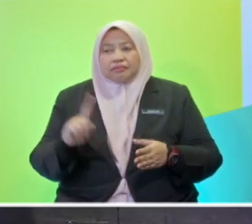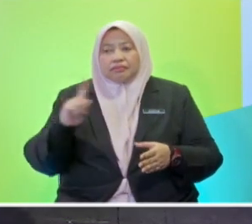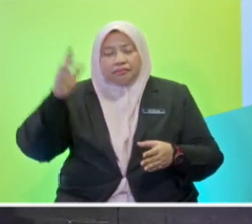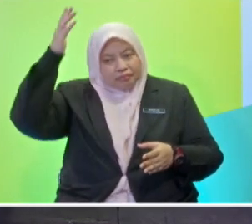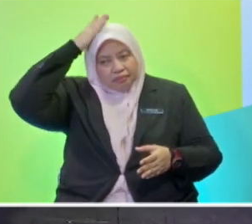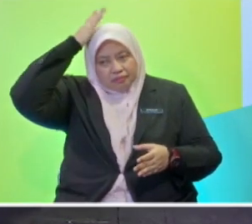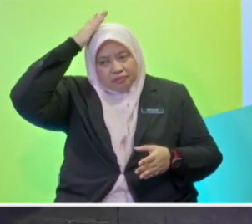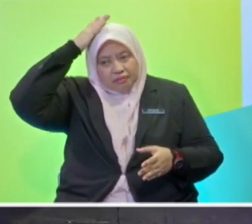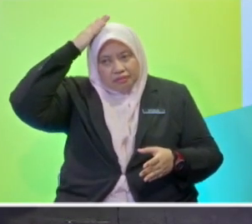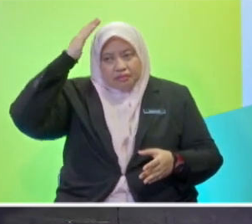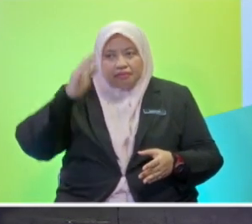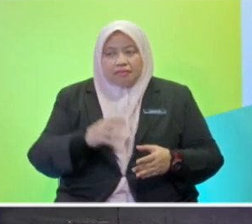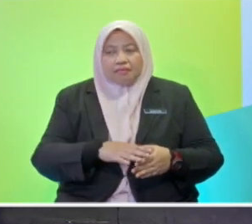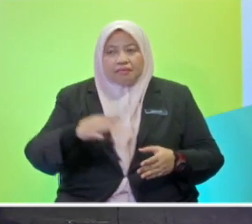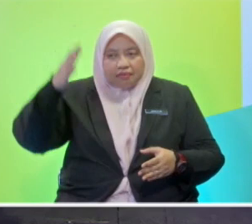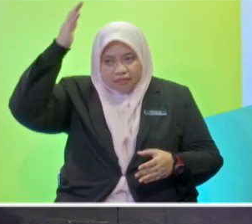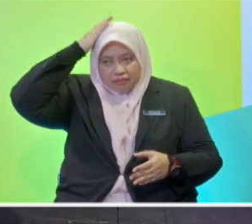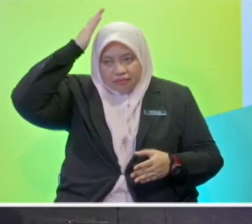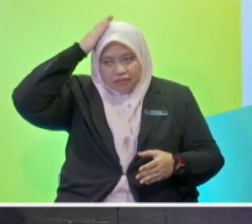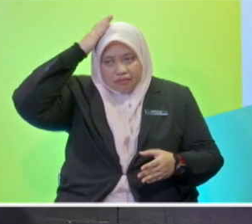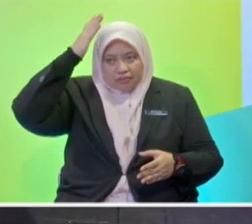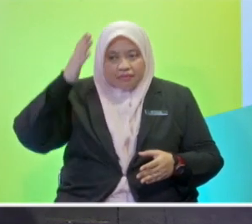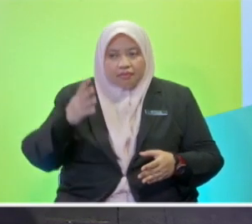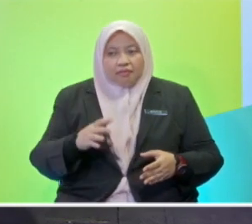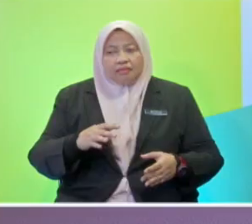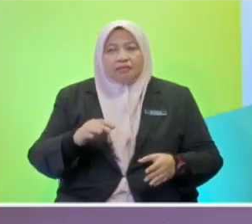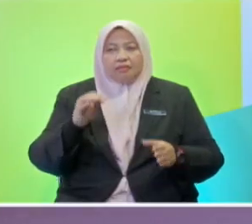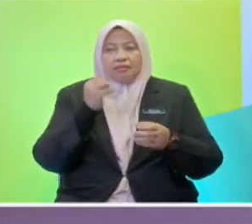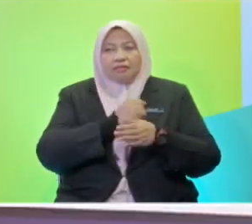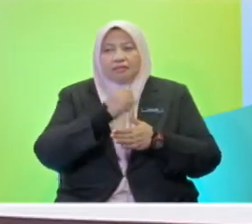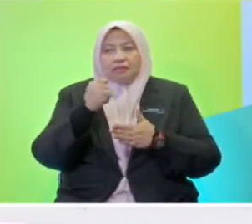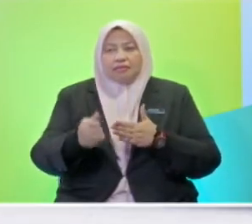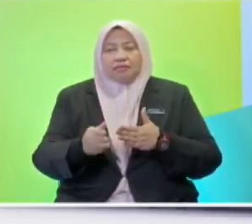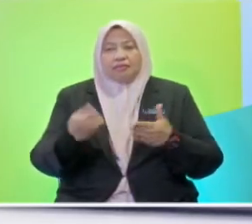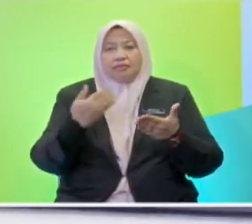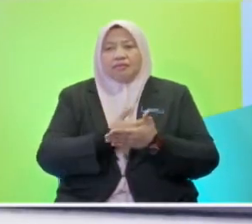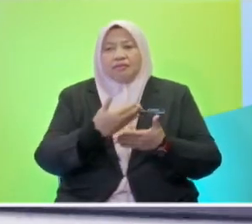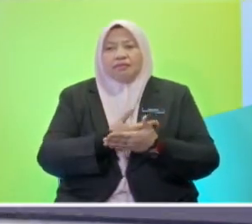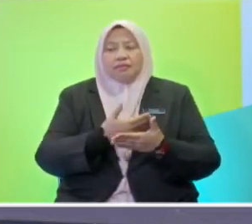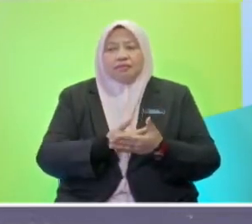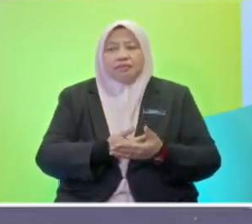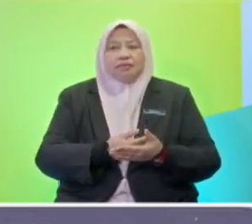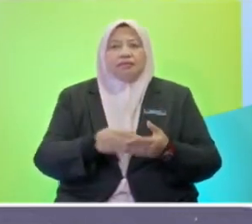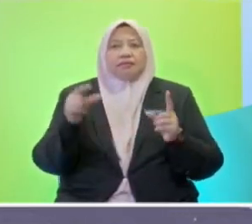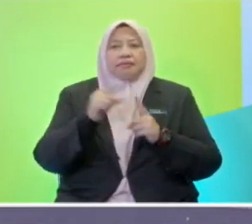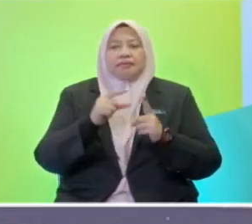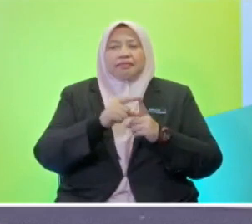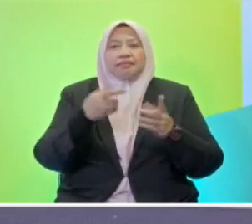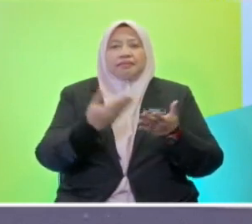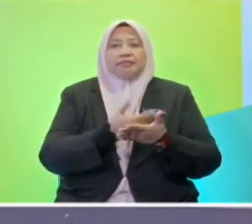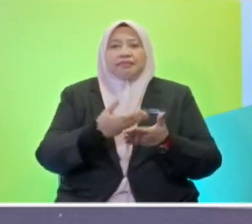Oke topi kita sudah jumpa yang terakhir pastinya perkataan yang